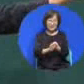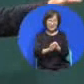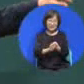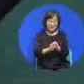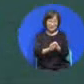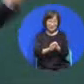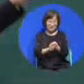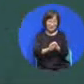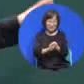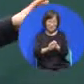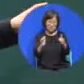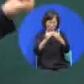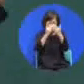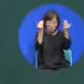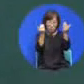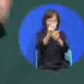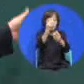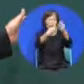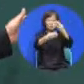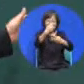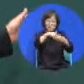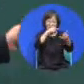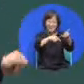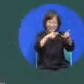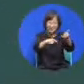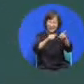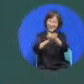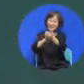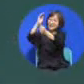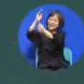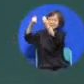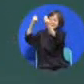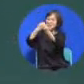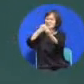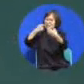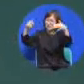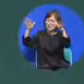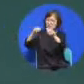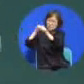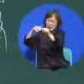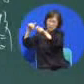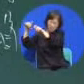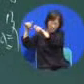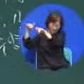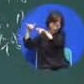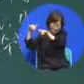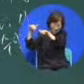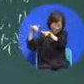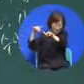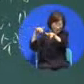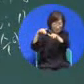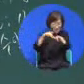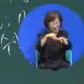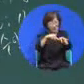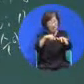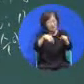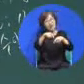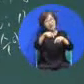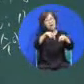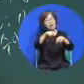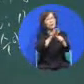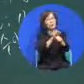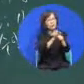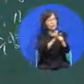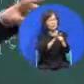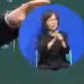군대를 보내시고 성령의 역사 일어나기를 기도합니다. I pray that God will send forth His armies of angels to our remnants and may the Holy Spirit work upon them. 우리